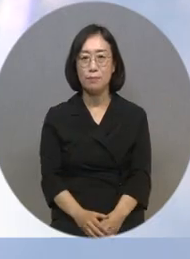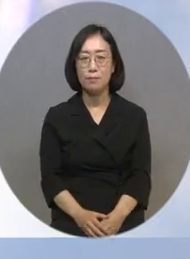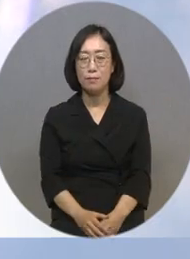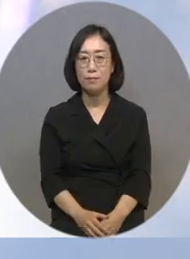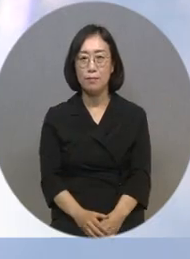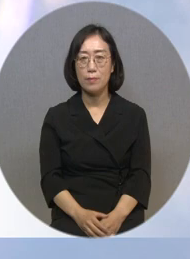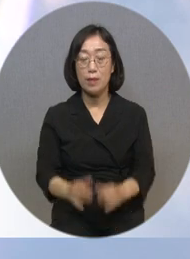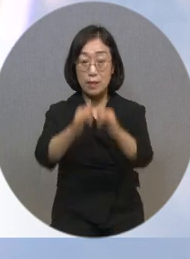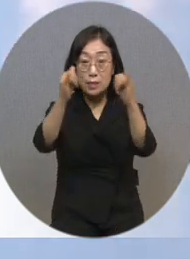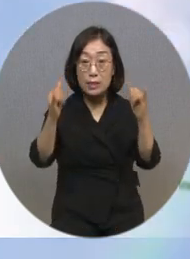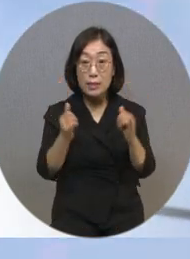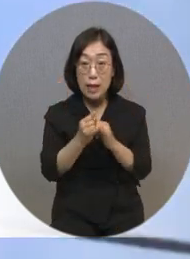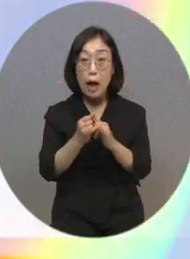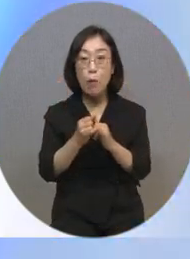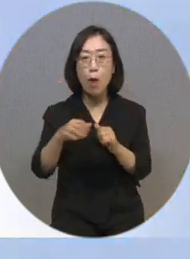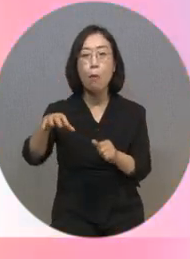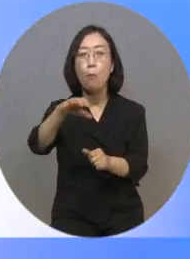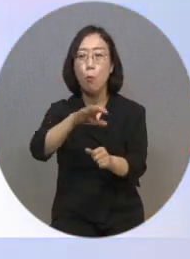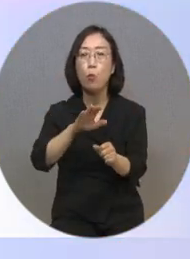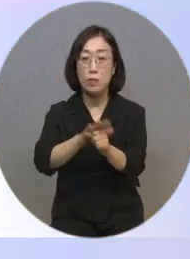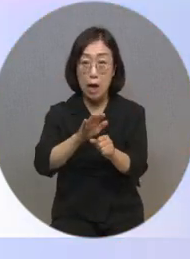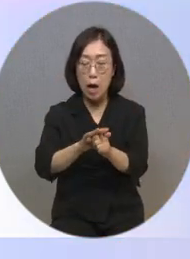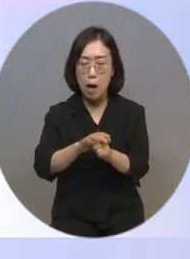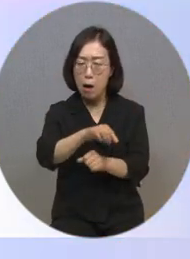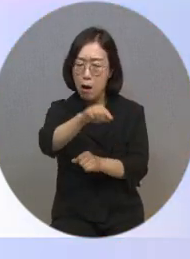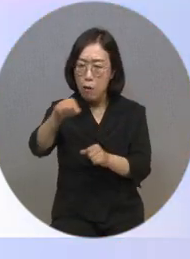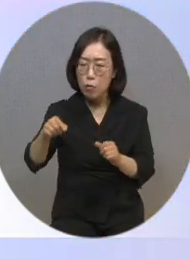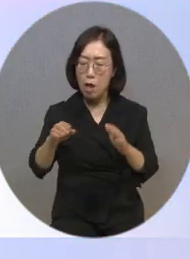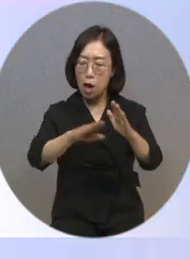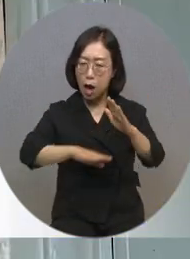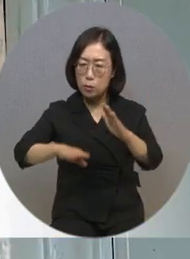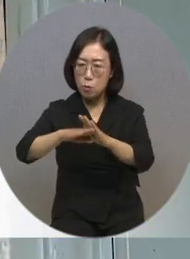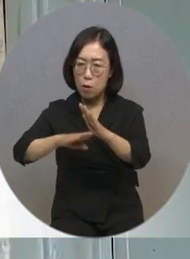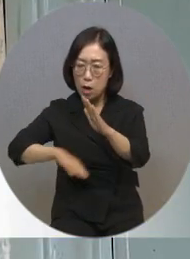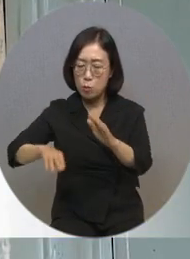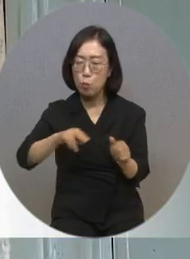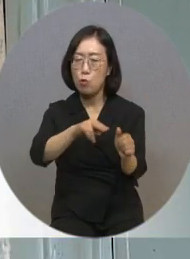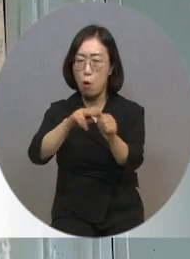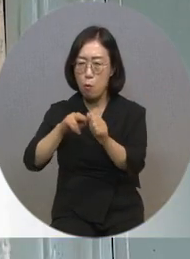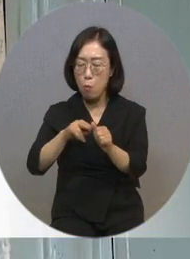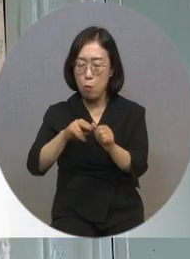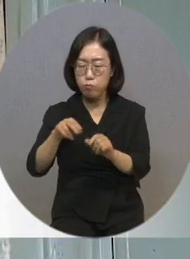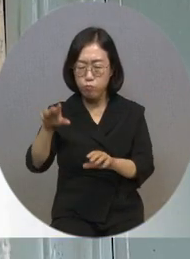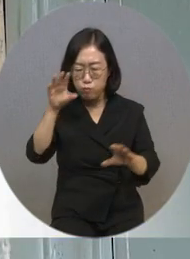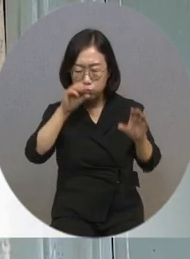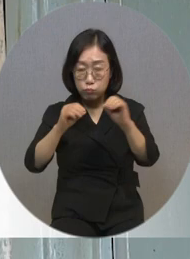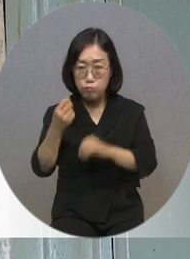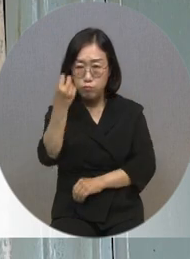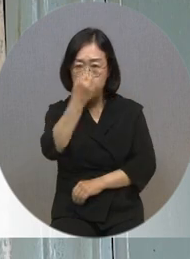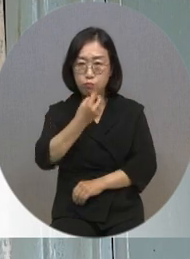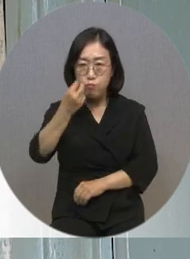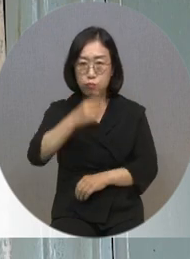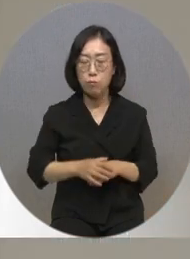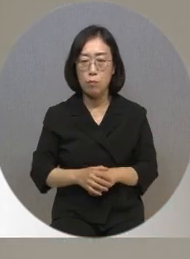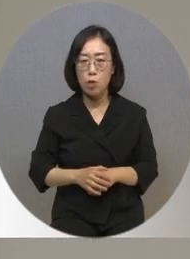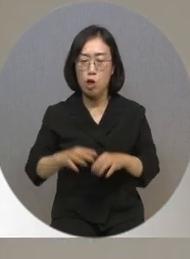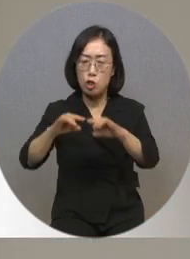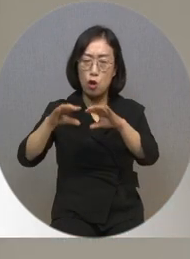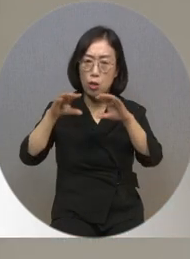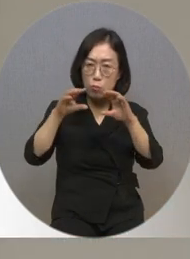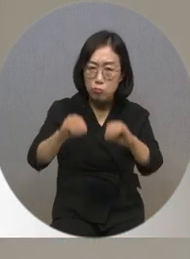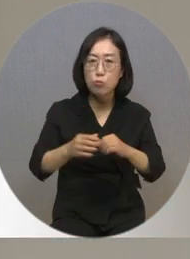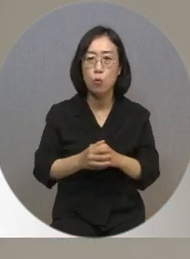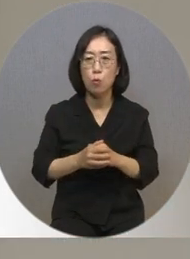먼저 사회보장 정보 시스템으로 입수된 위기 징후 정보를 활용해 폭염과 집중호우, 단전 등으로 어려움을